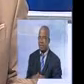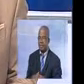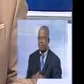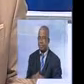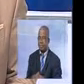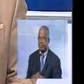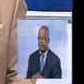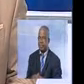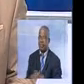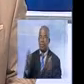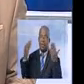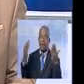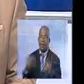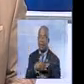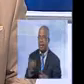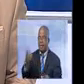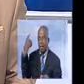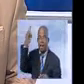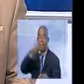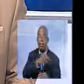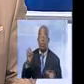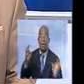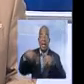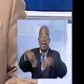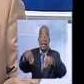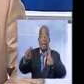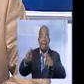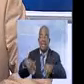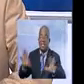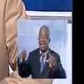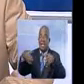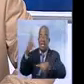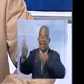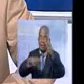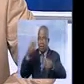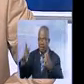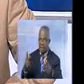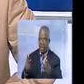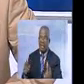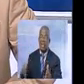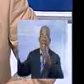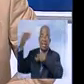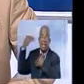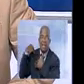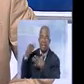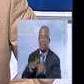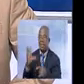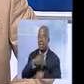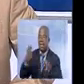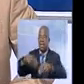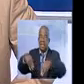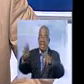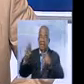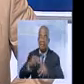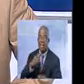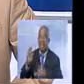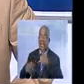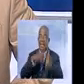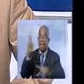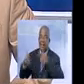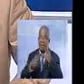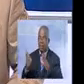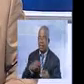Dans son processus de régulation des marchés publics, l'Autorité nationale de régulation des marchés publics, ANRNP, lancera